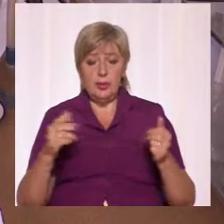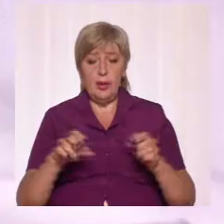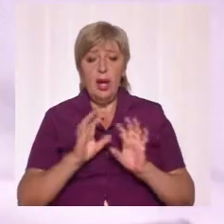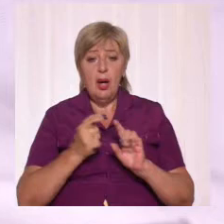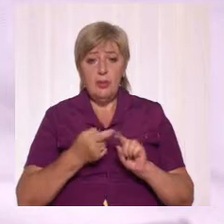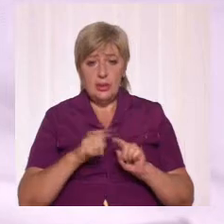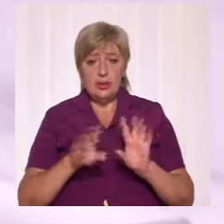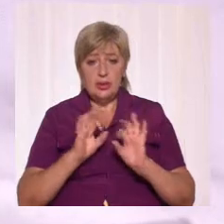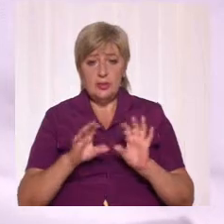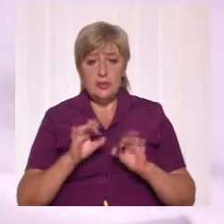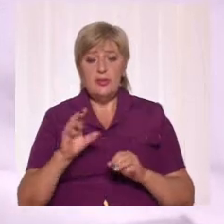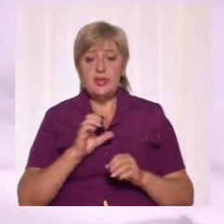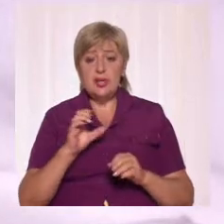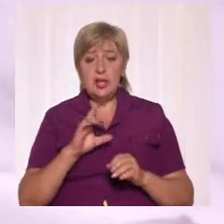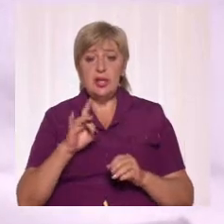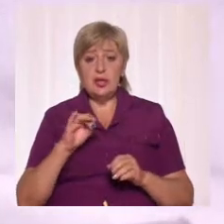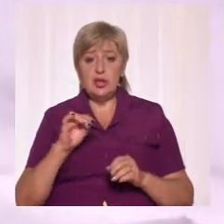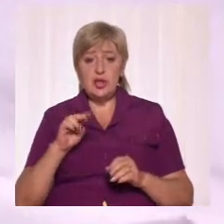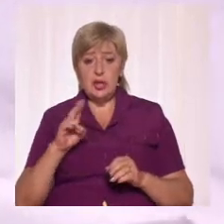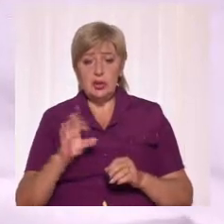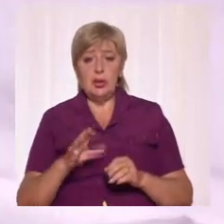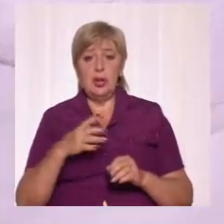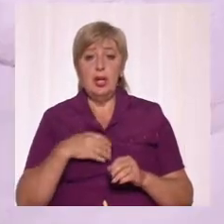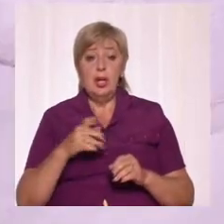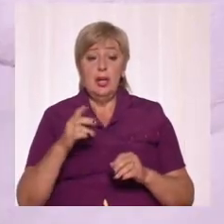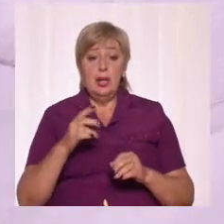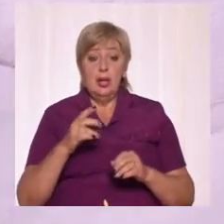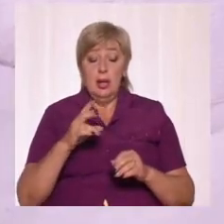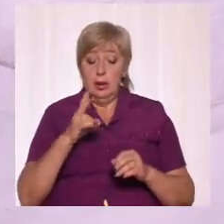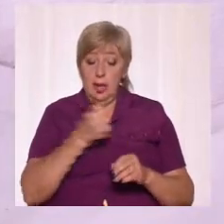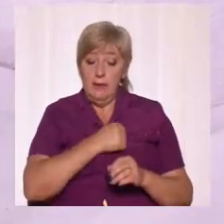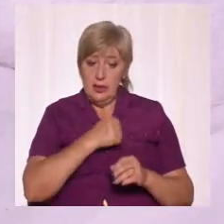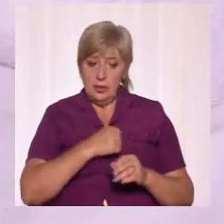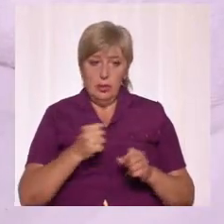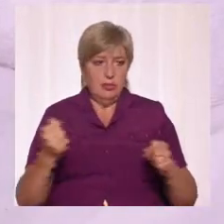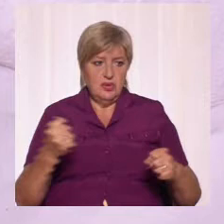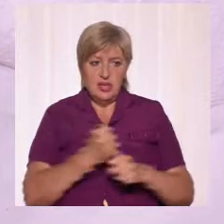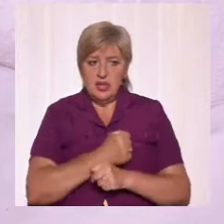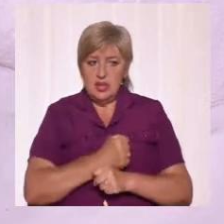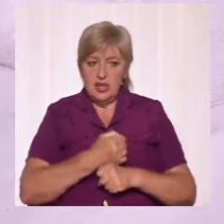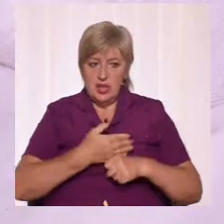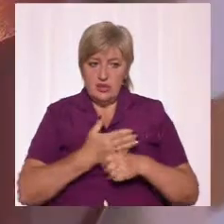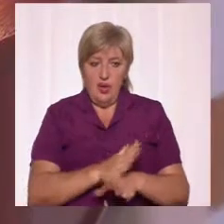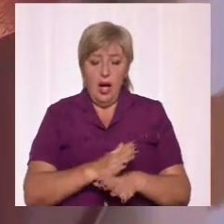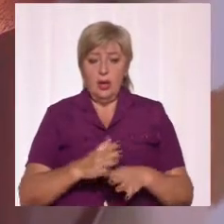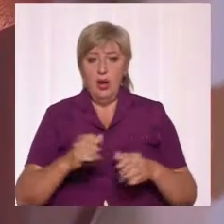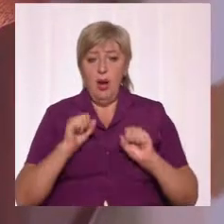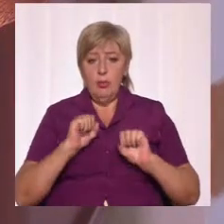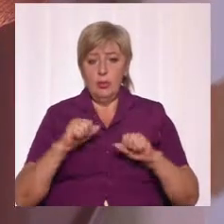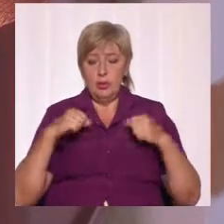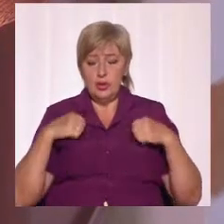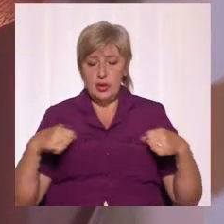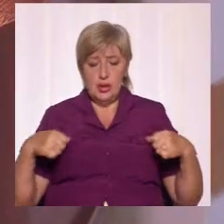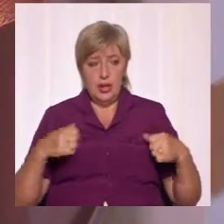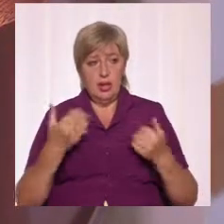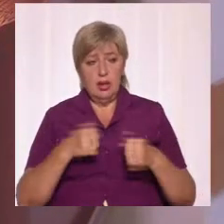лікар закладу Сергій Риженко. За його словами, на військовому розірвало бронежилет, а чоловіка від кинуло вибуховою хвилею. Він